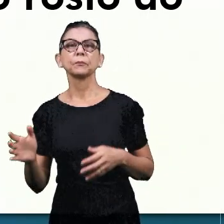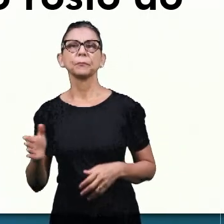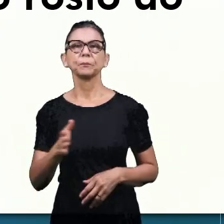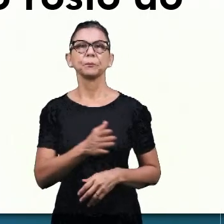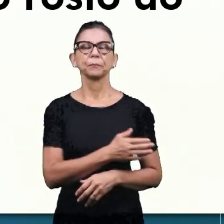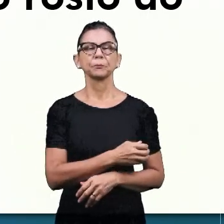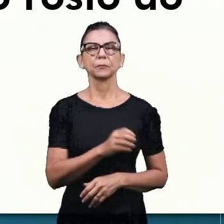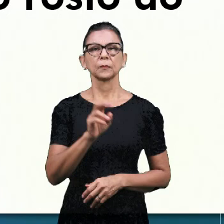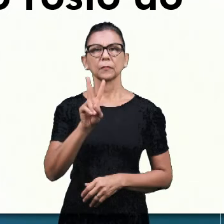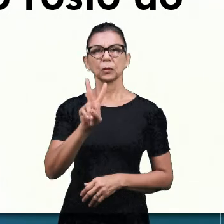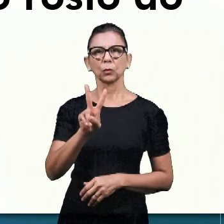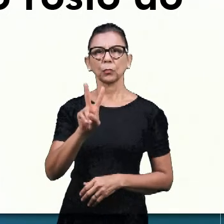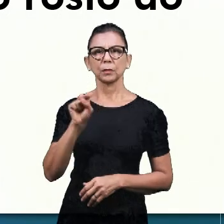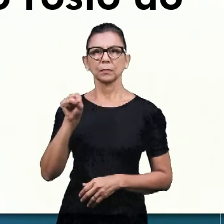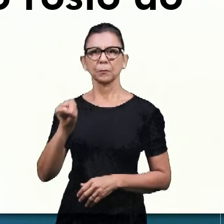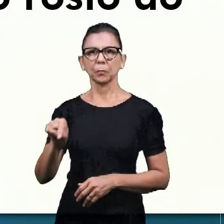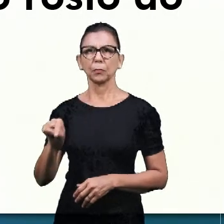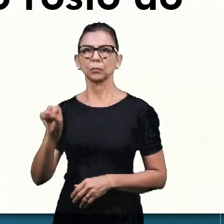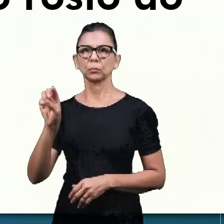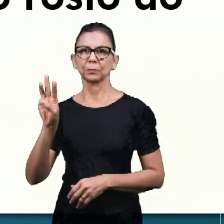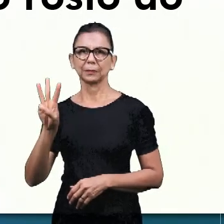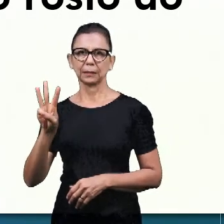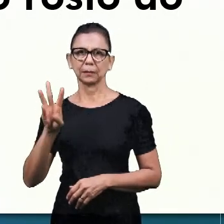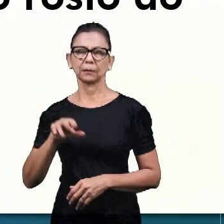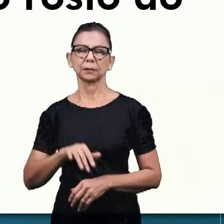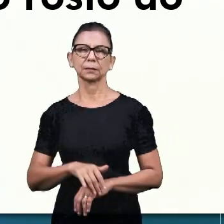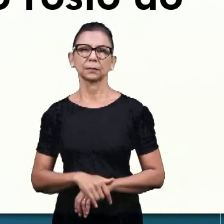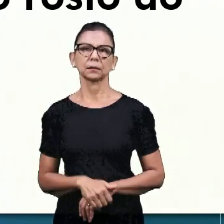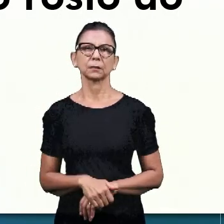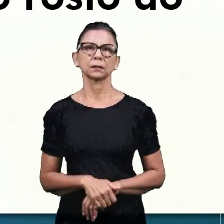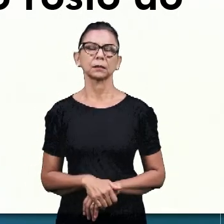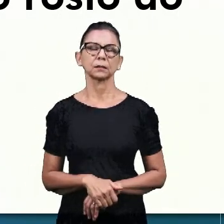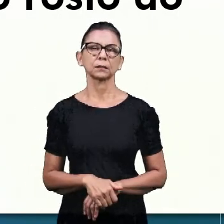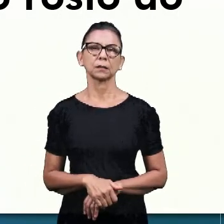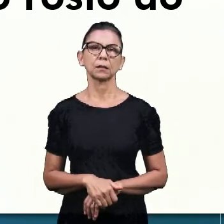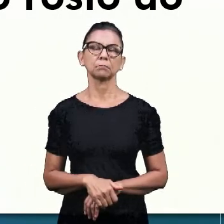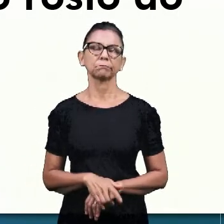2.3. Nous passons à 2.3.